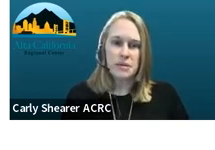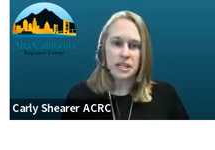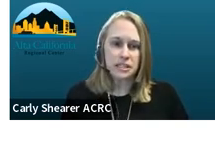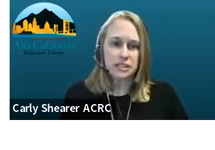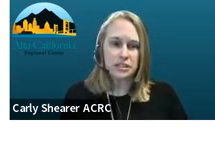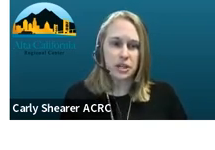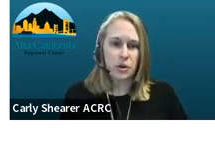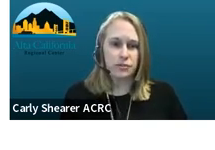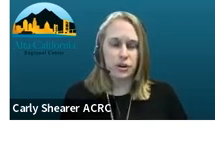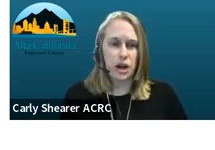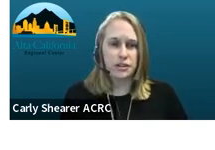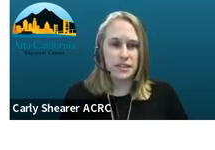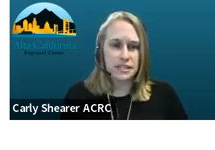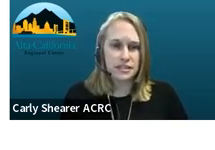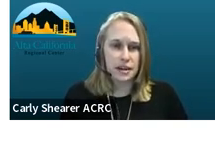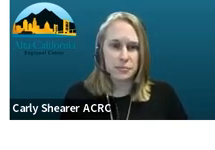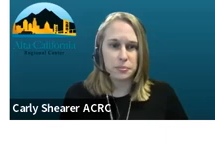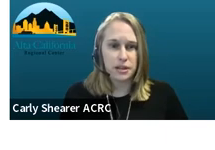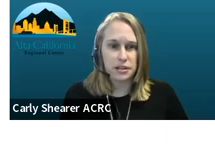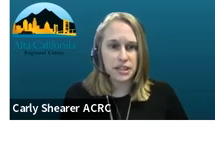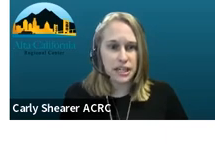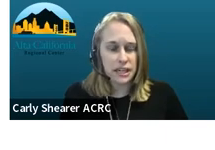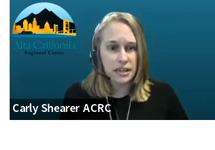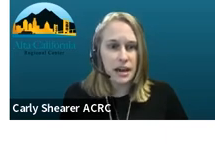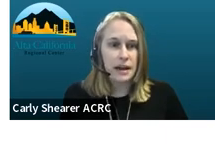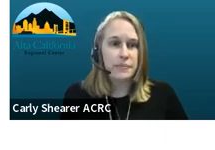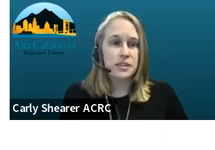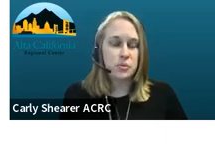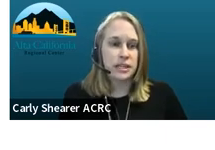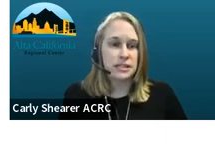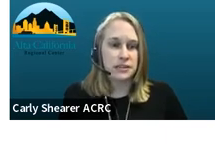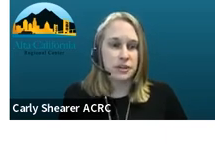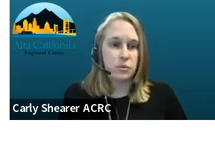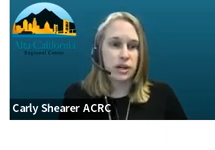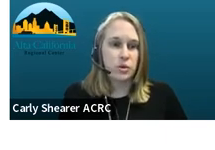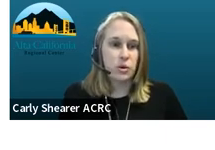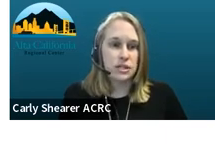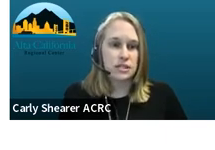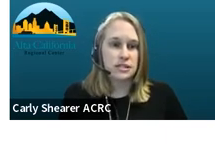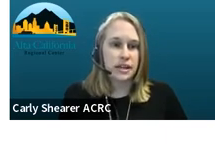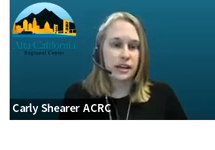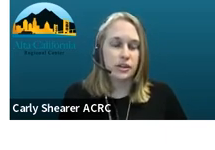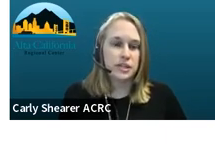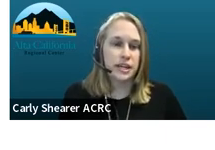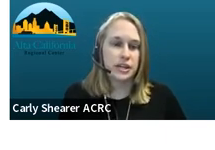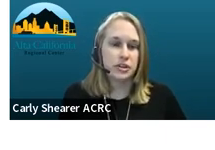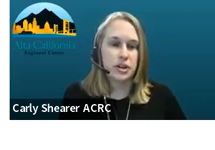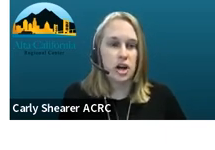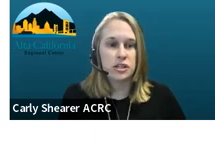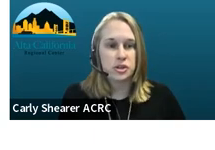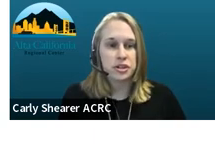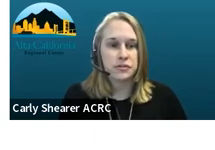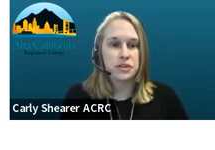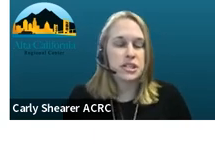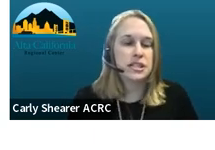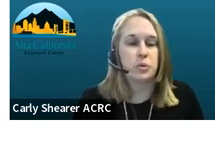And I'm not going to go over all of this repeat all of it again, and this one is different what courses can you take in your